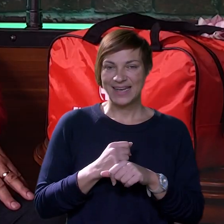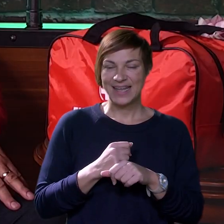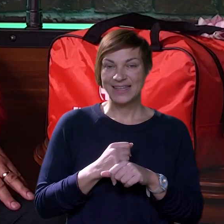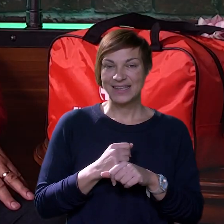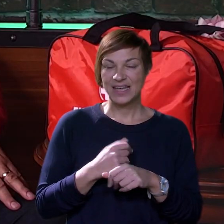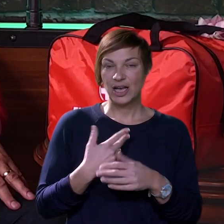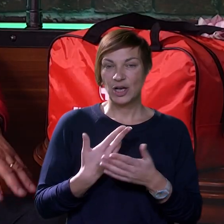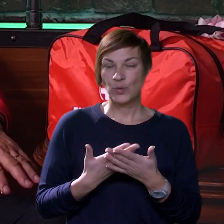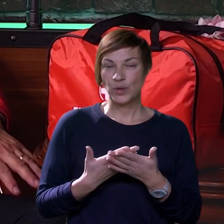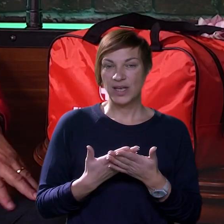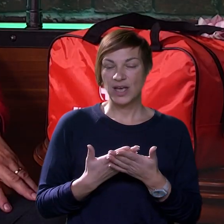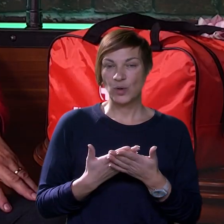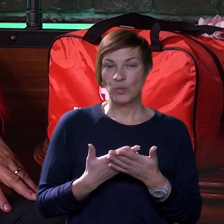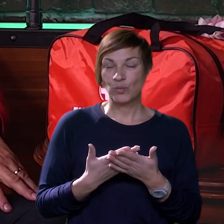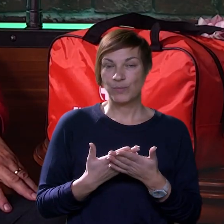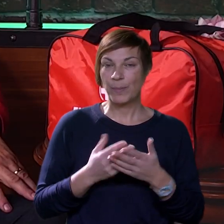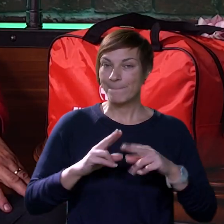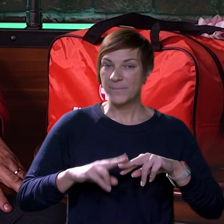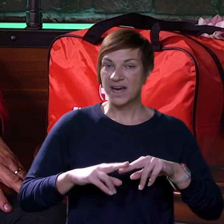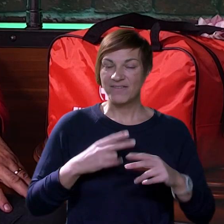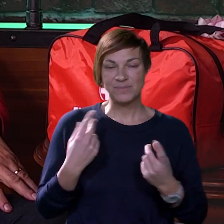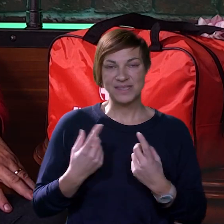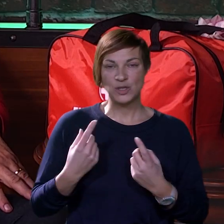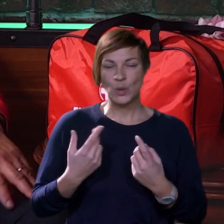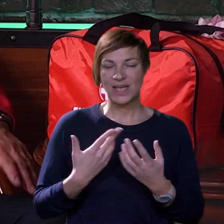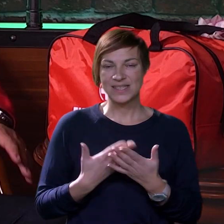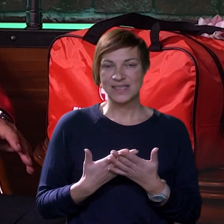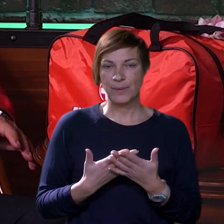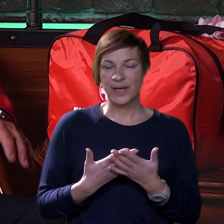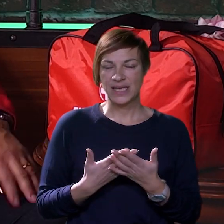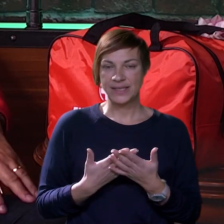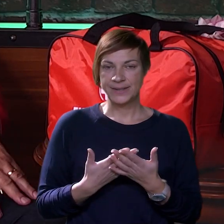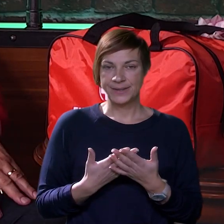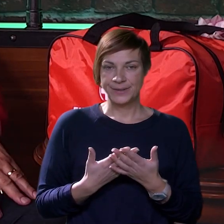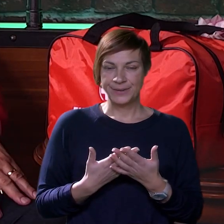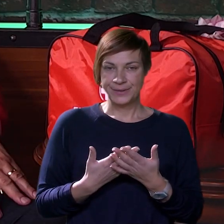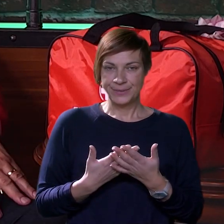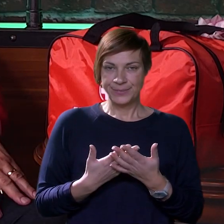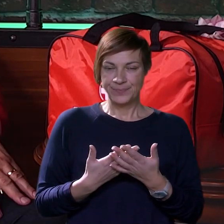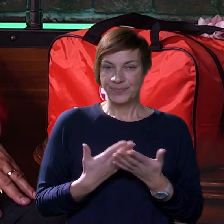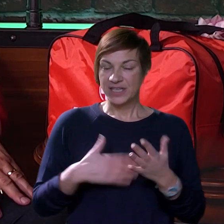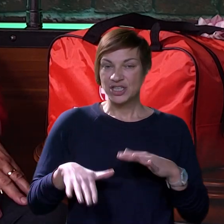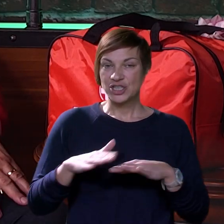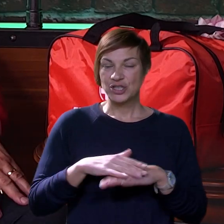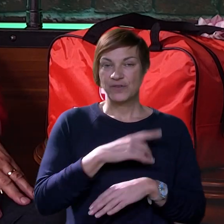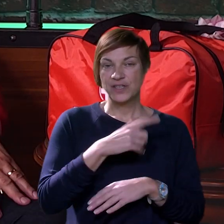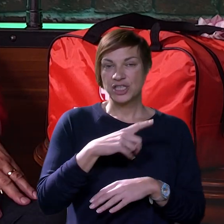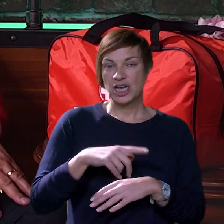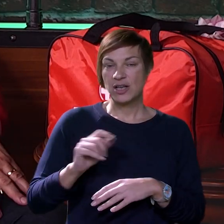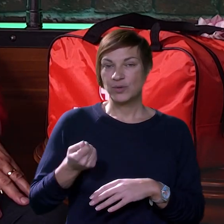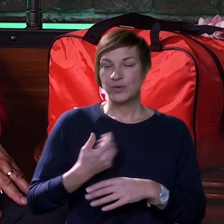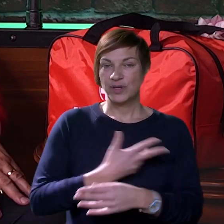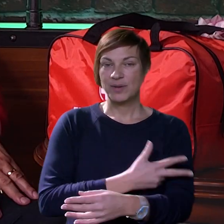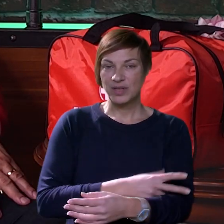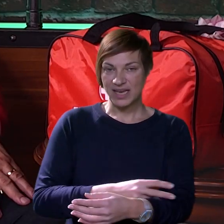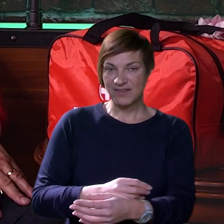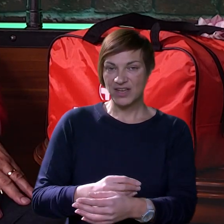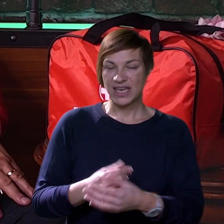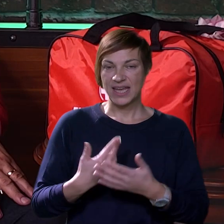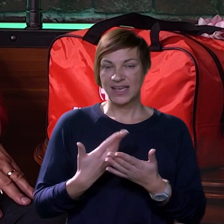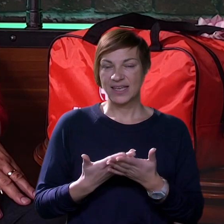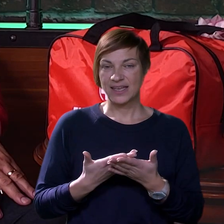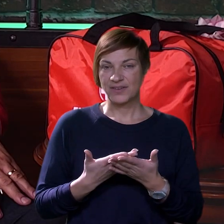djeluje onako u tim nekim situacijama. I da eto, što više ljudi uključimo darivanje